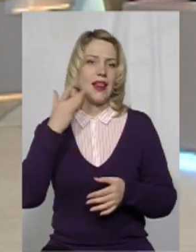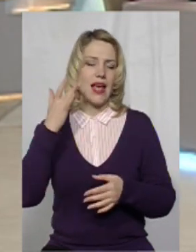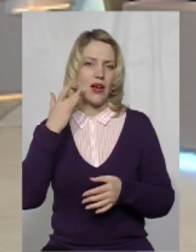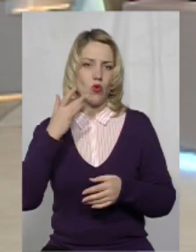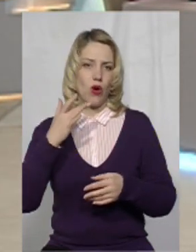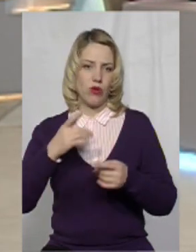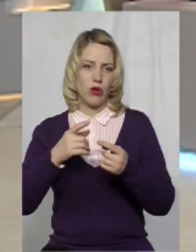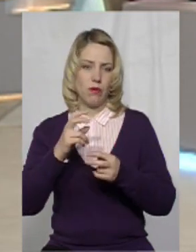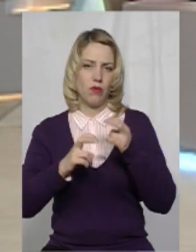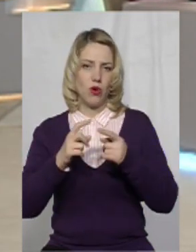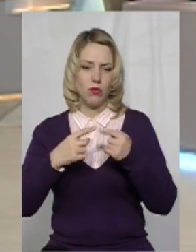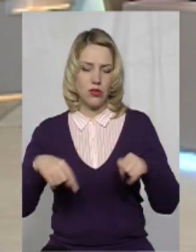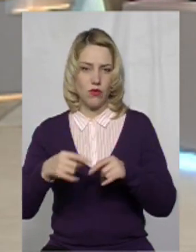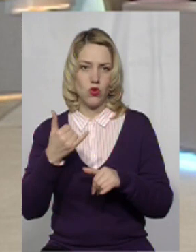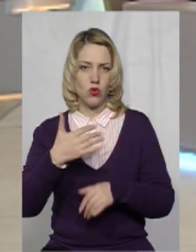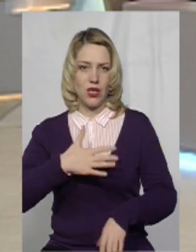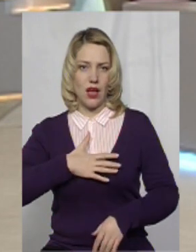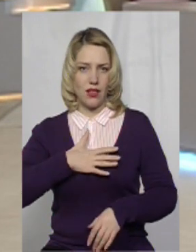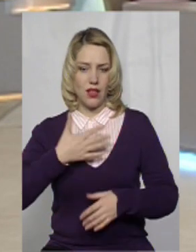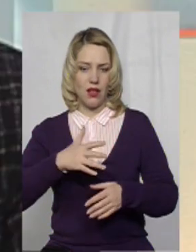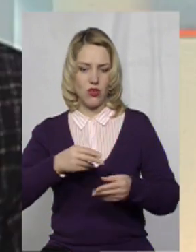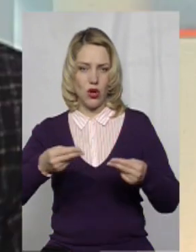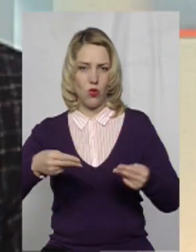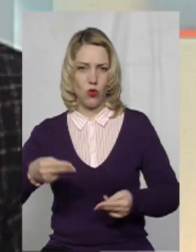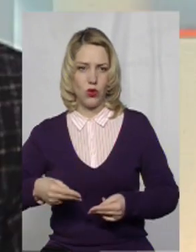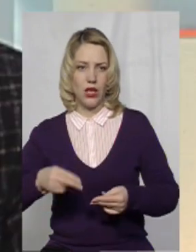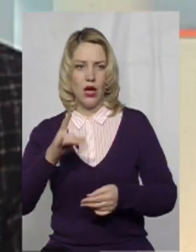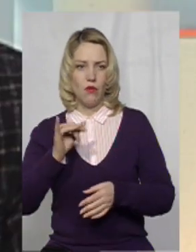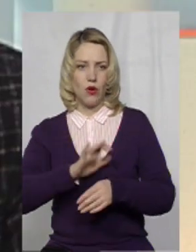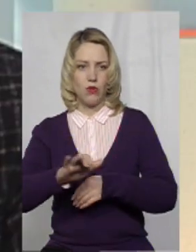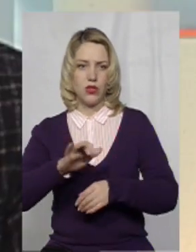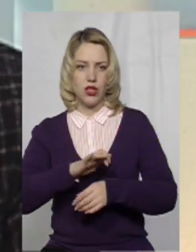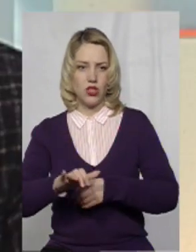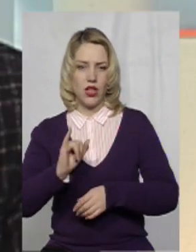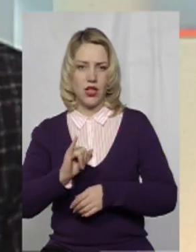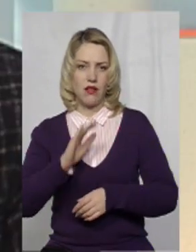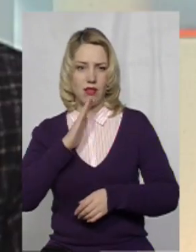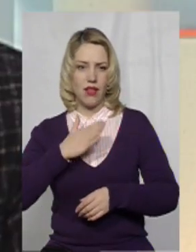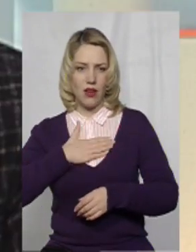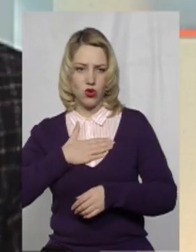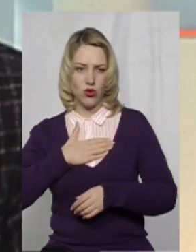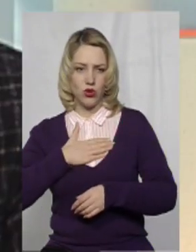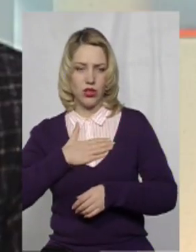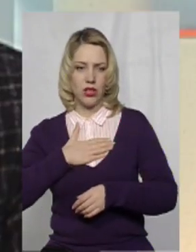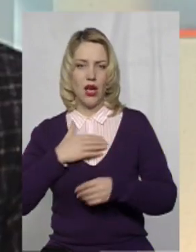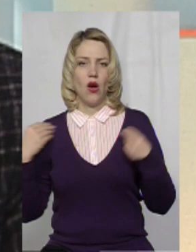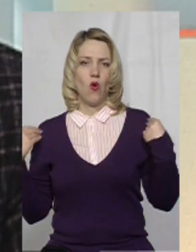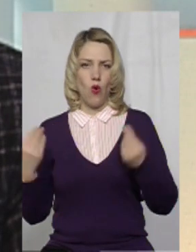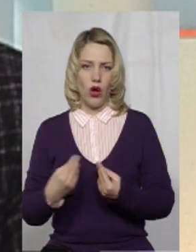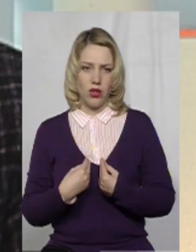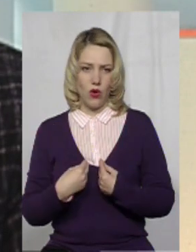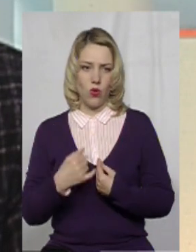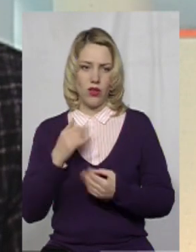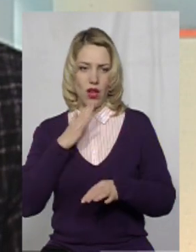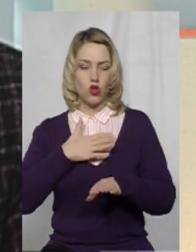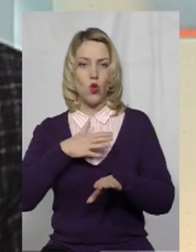Але сьогодні вже Канада заключає угоди, підписує угоди про постачання і нашої верхнього одягу, і